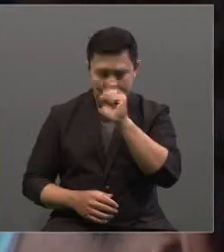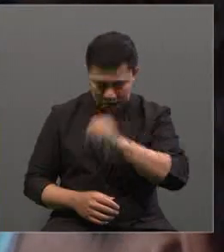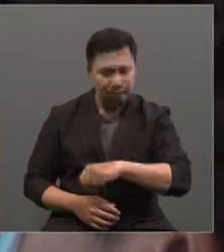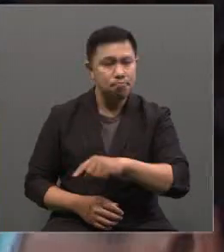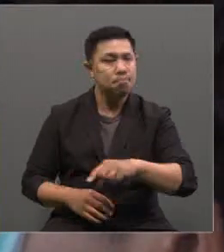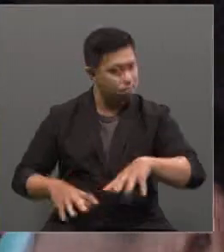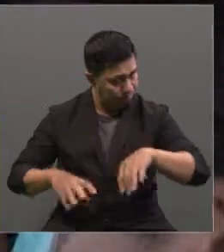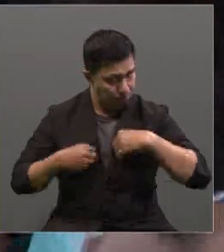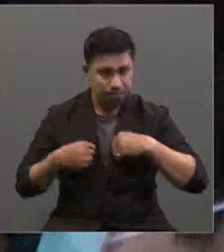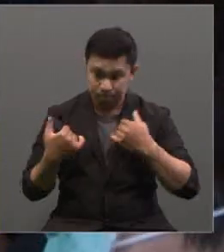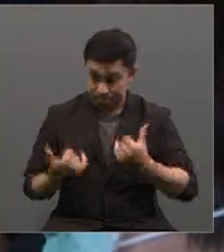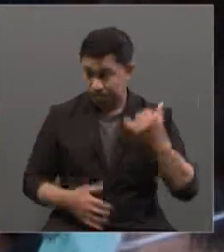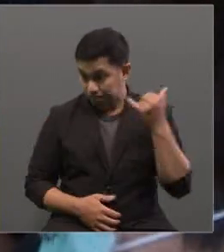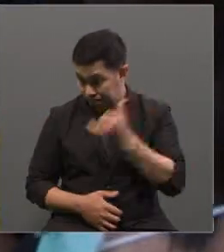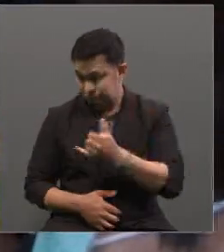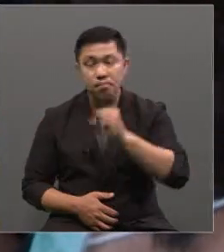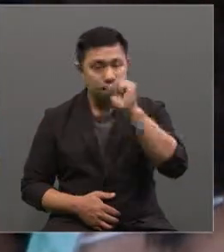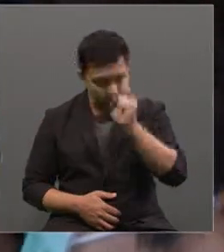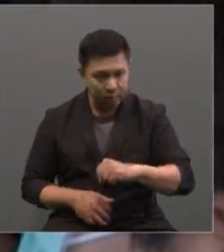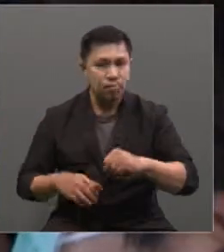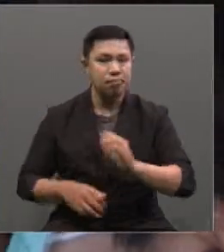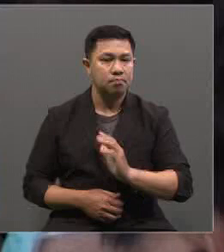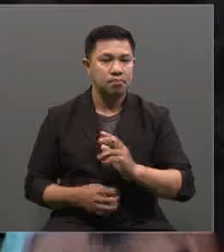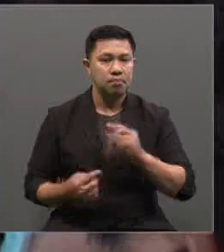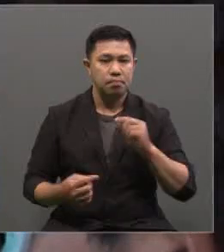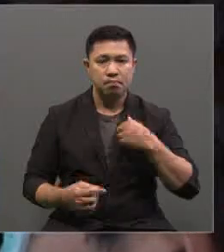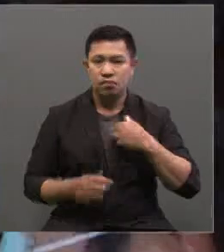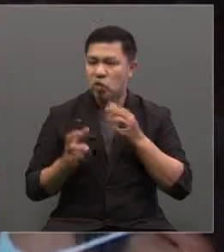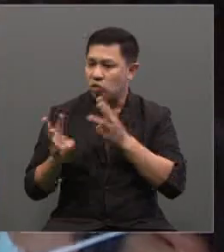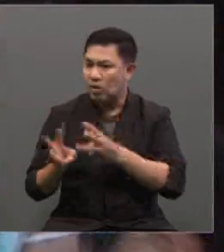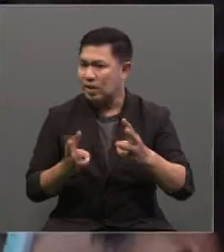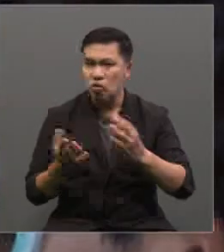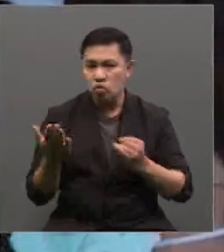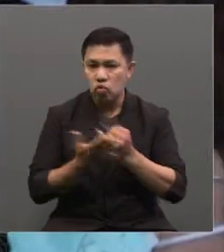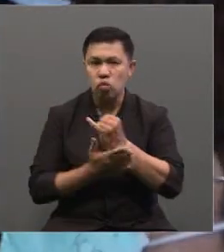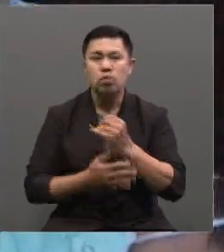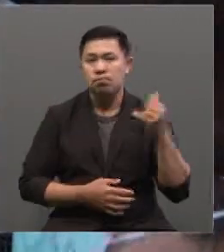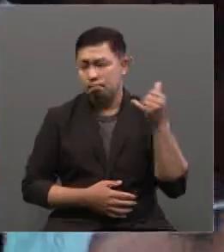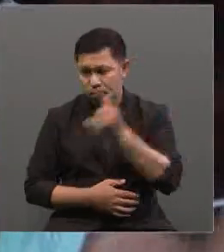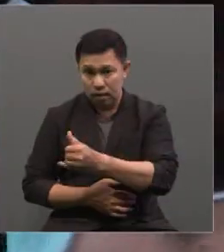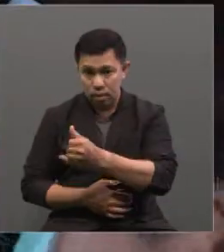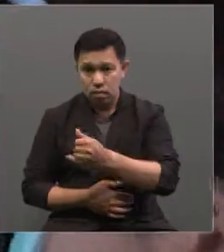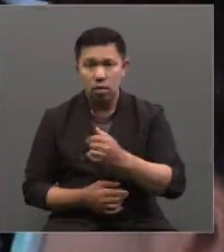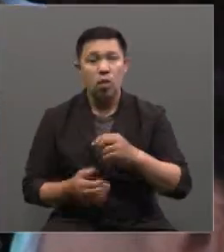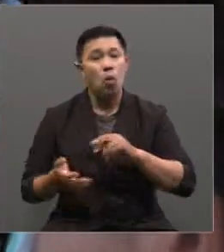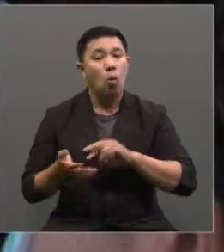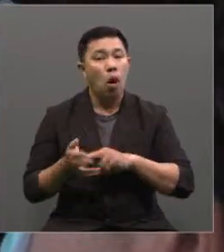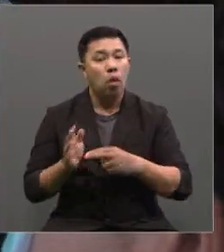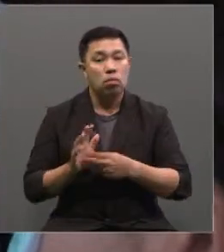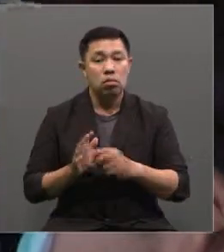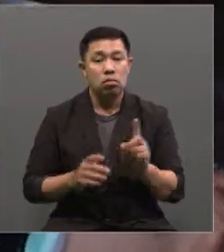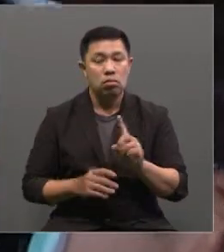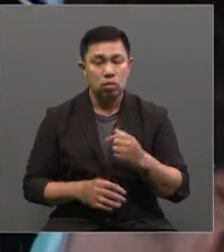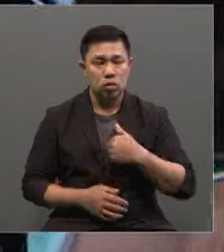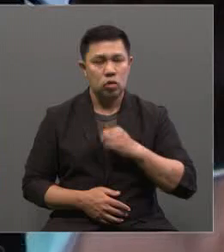ล้วก็วันนี้ก็คือมายืนยันอย่างเป็นทางการแบบถูกต้องที่นี่ถ้าดิวตอบตรงๆเลยคือมันเป็นภาวะ